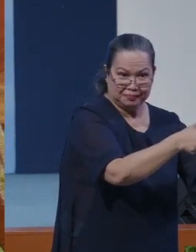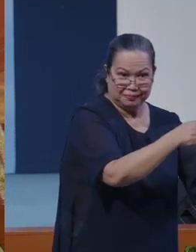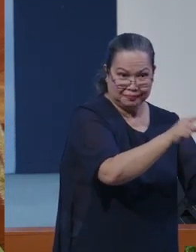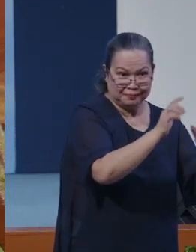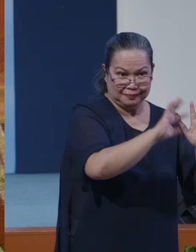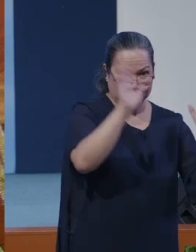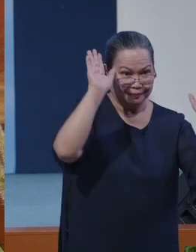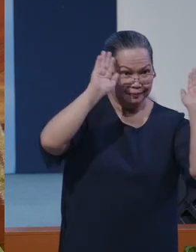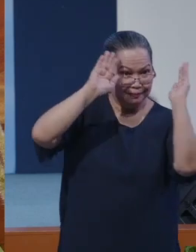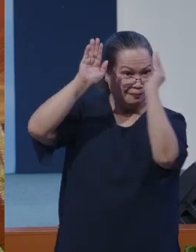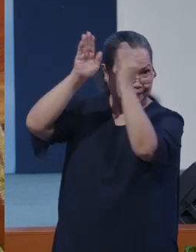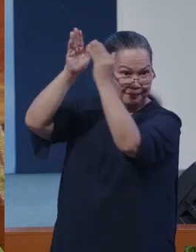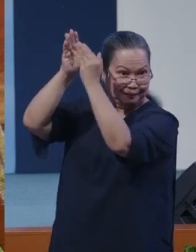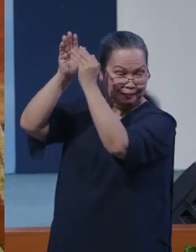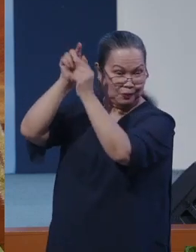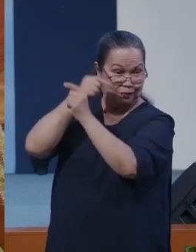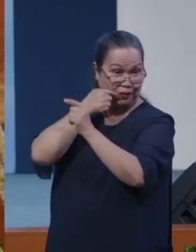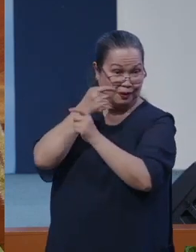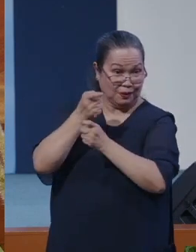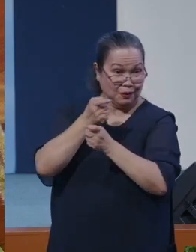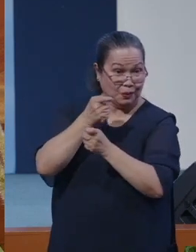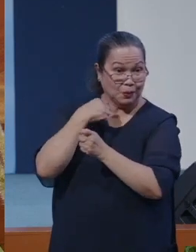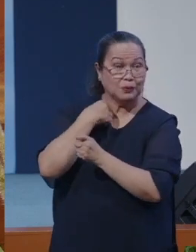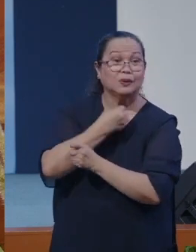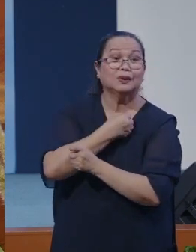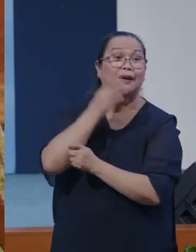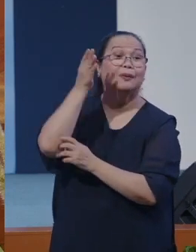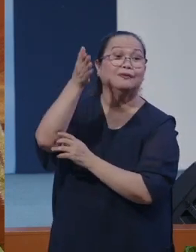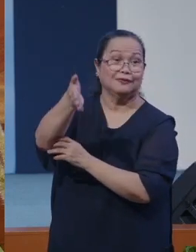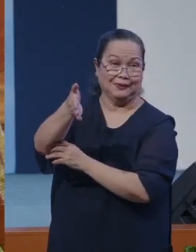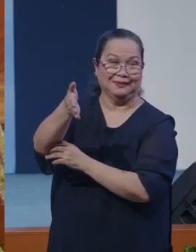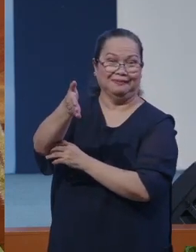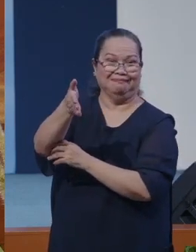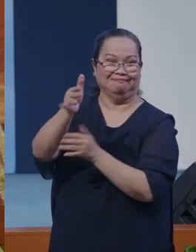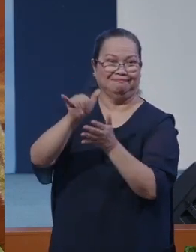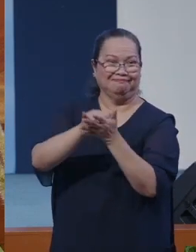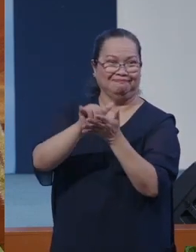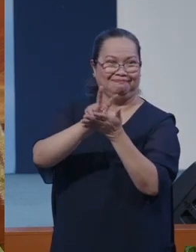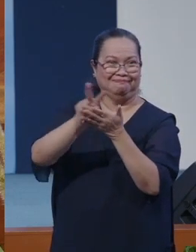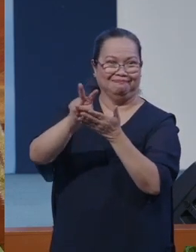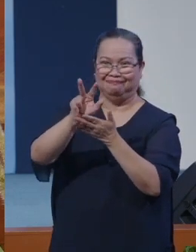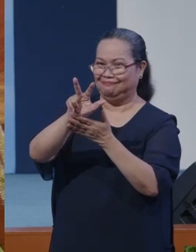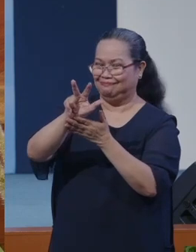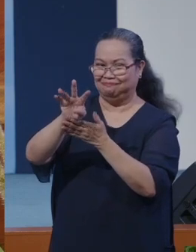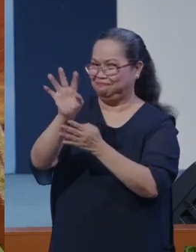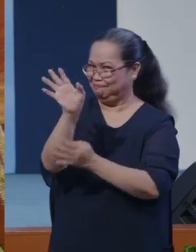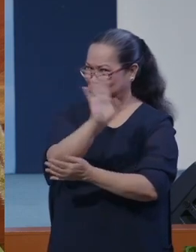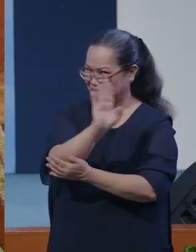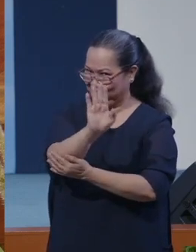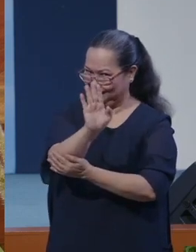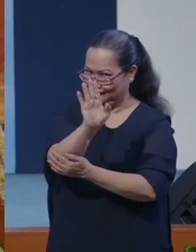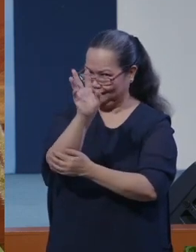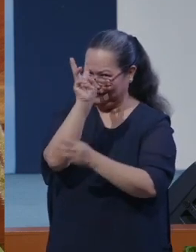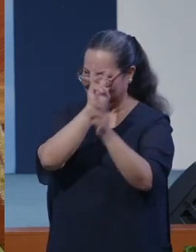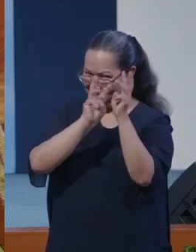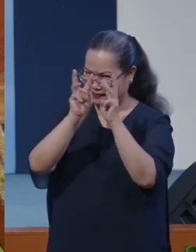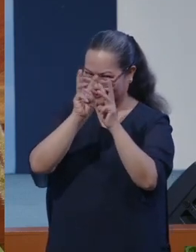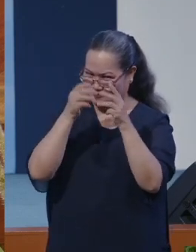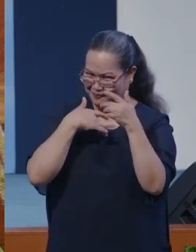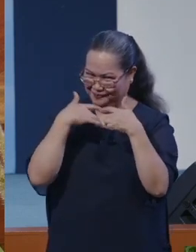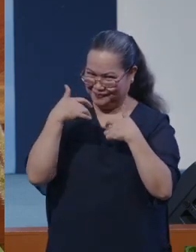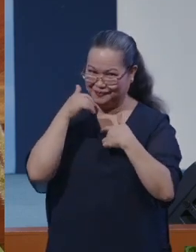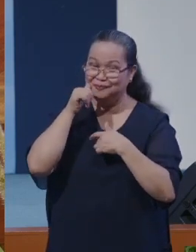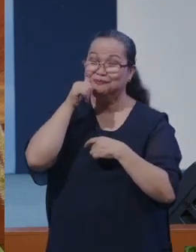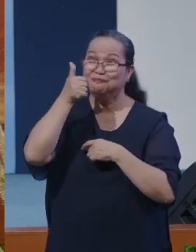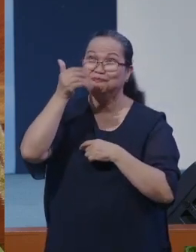Mag-focus tayo kung sino ang may hawak ng ating kinabukasan. Yun ang verse 34. "Therefore, do not be anxious about